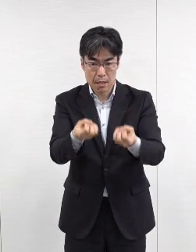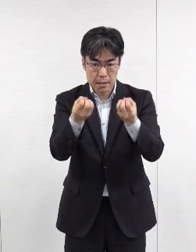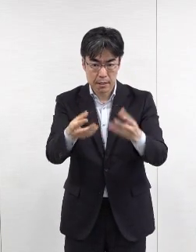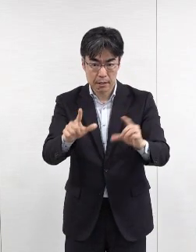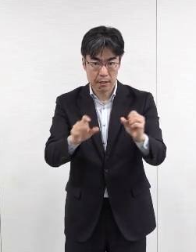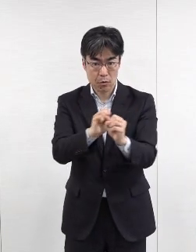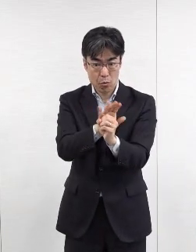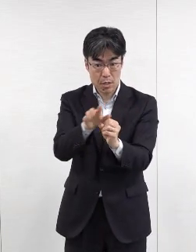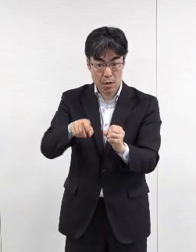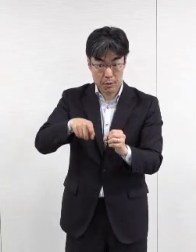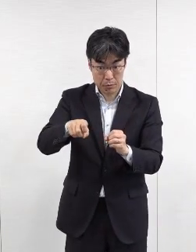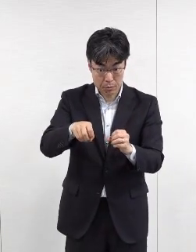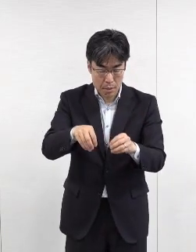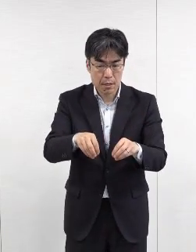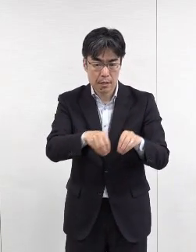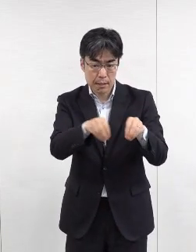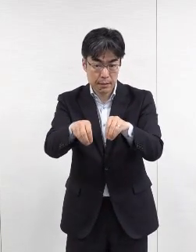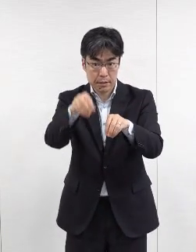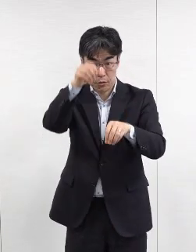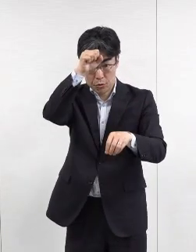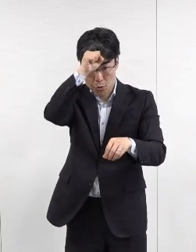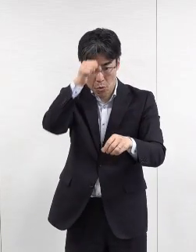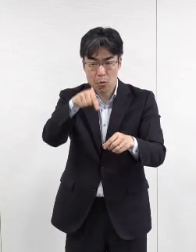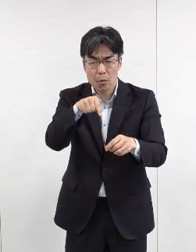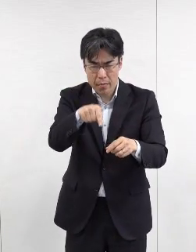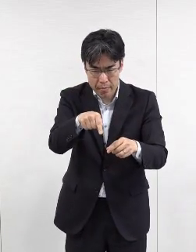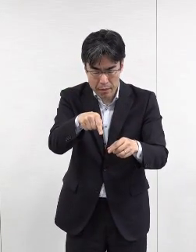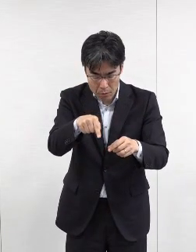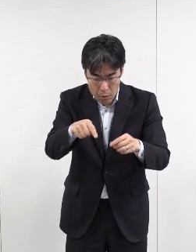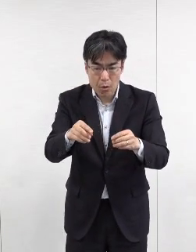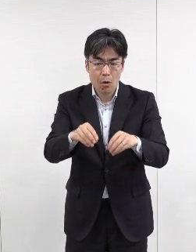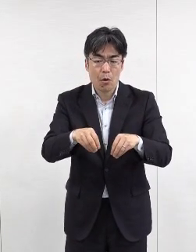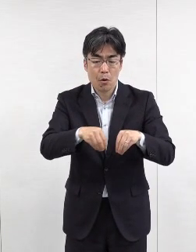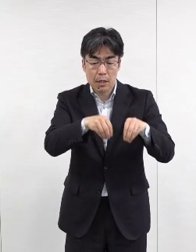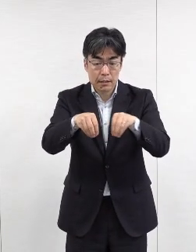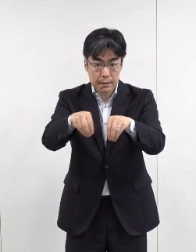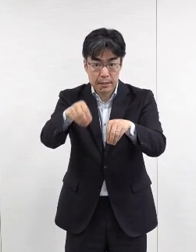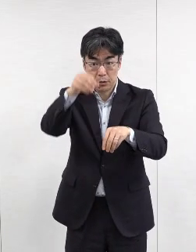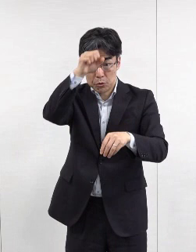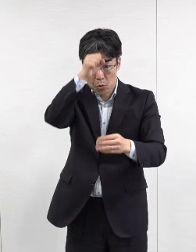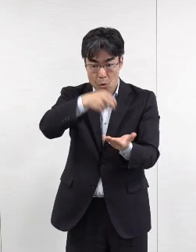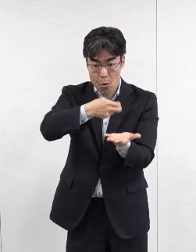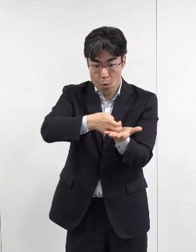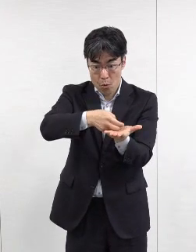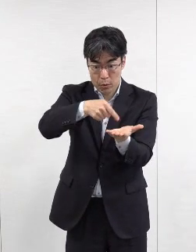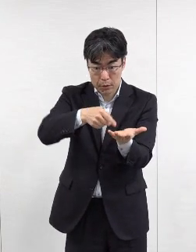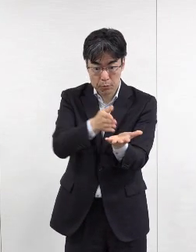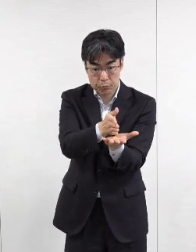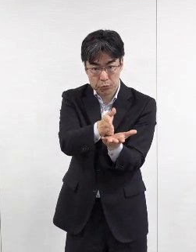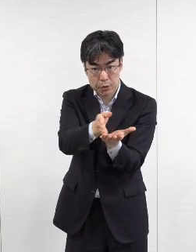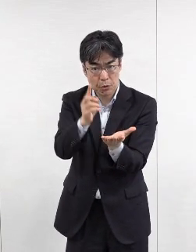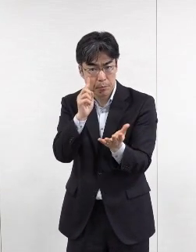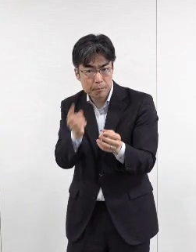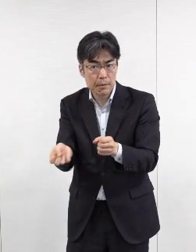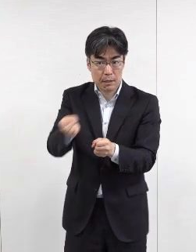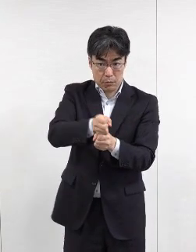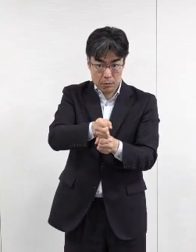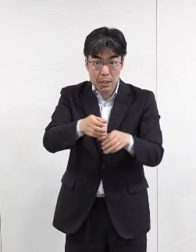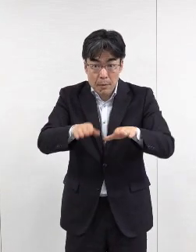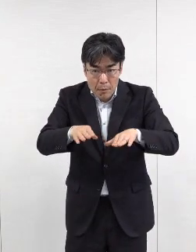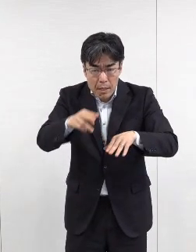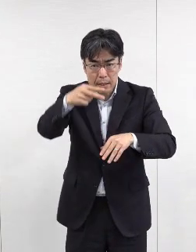新型コロナウイルス感染症について感染症法の分類を現在の